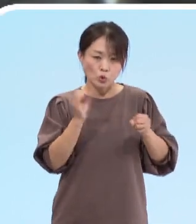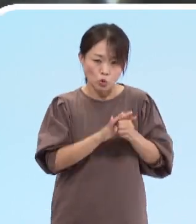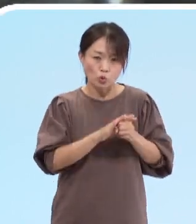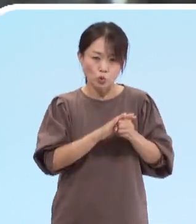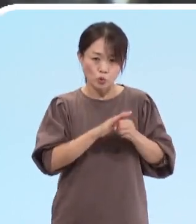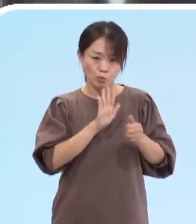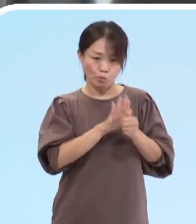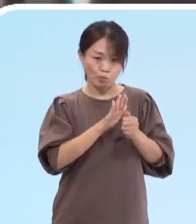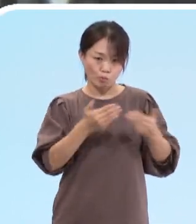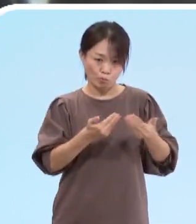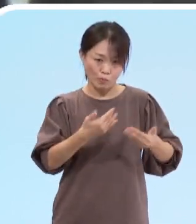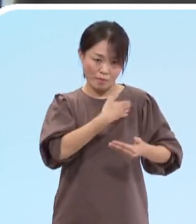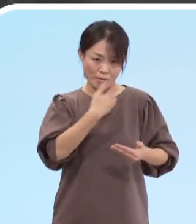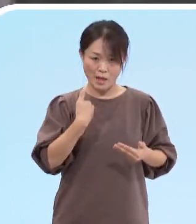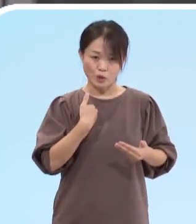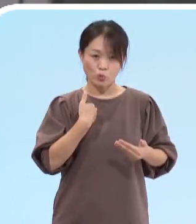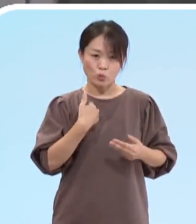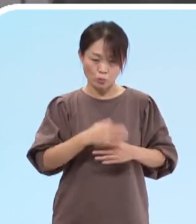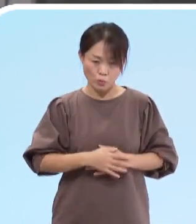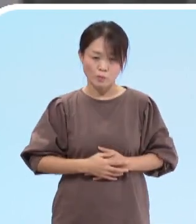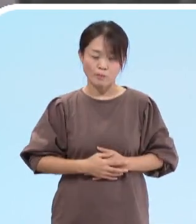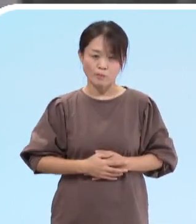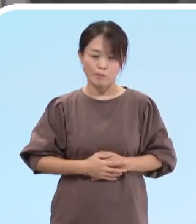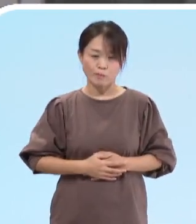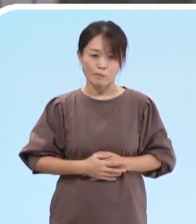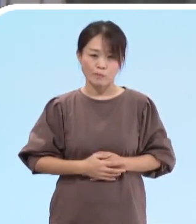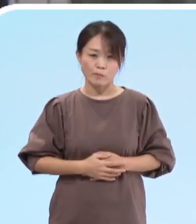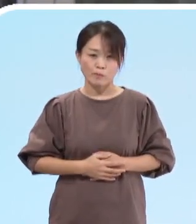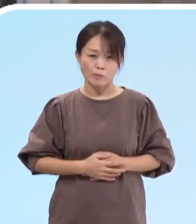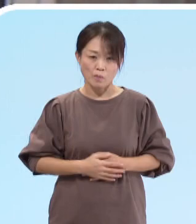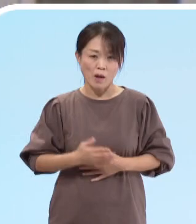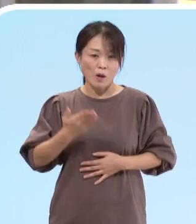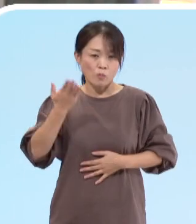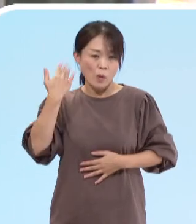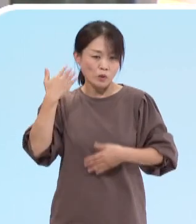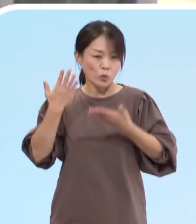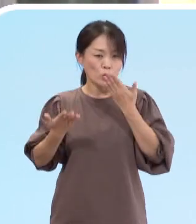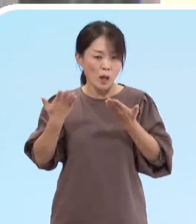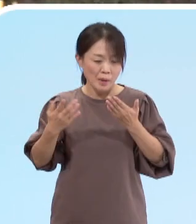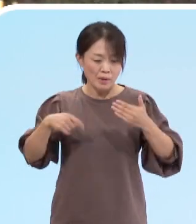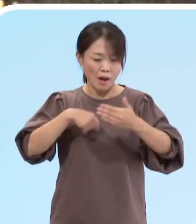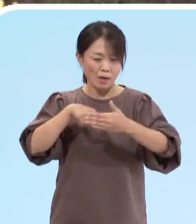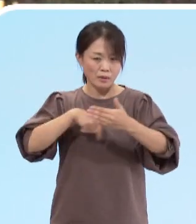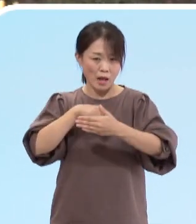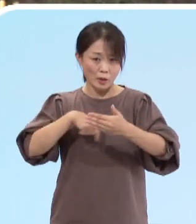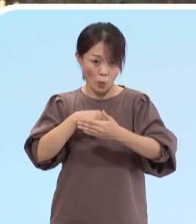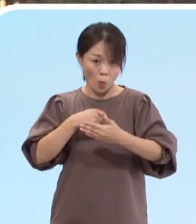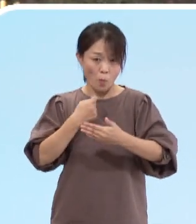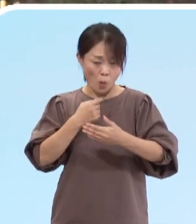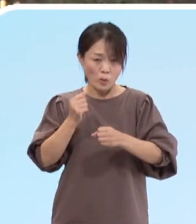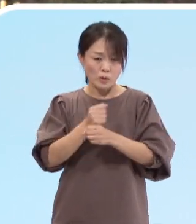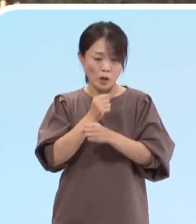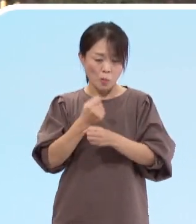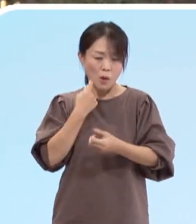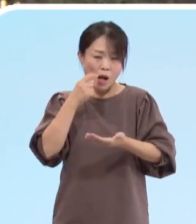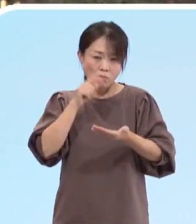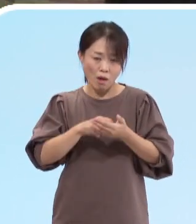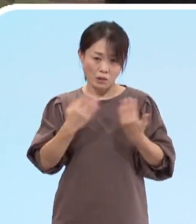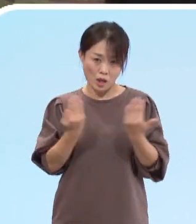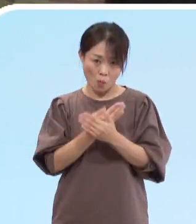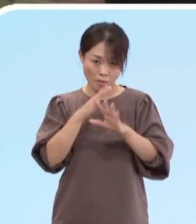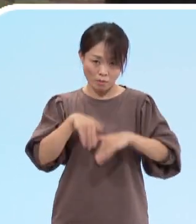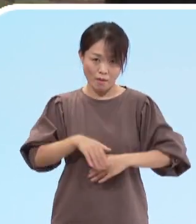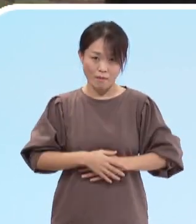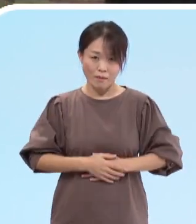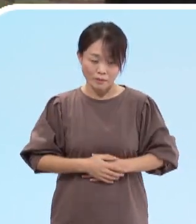らっても多分すぐ即戦力で働いてもらえると思いますよ。全体的な作業量としては簡単になってます、やっぱり昔と比べたら。